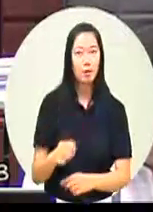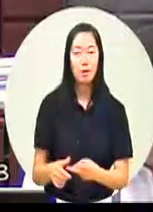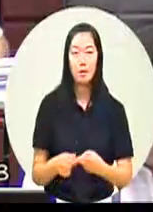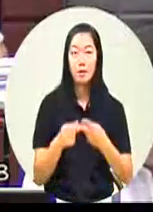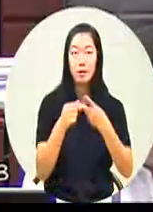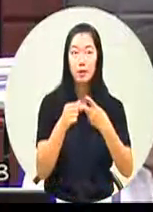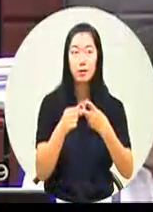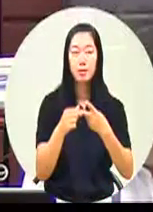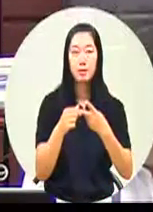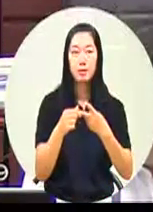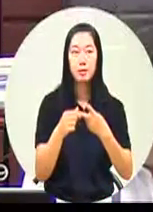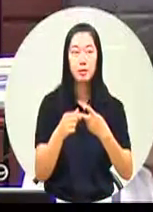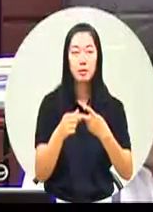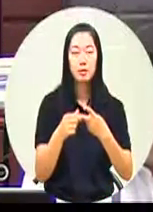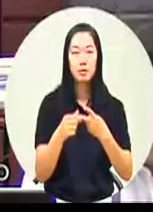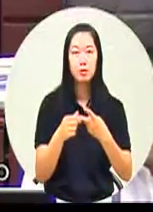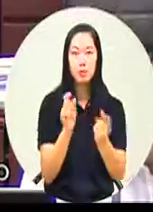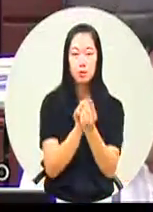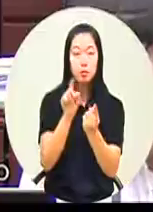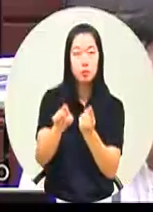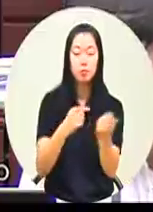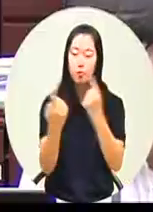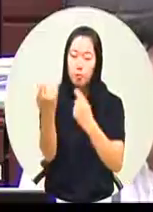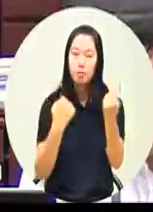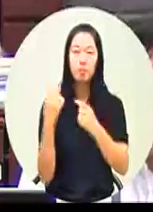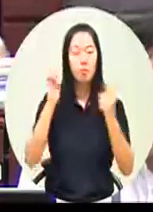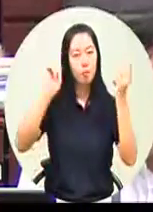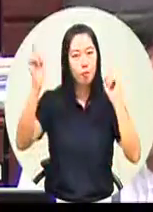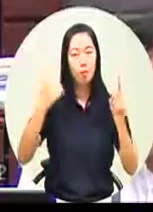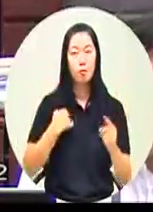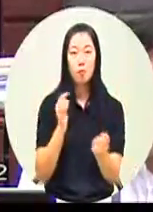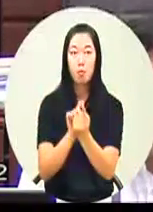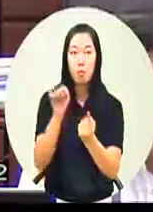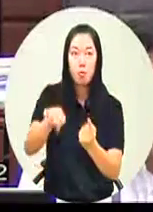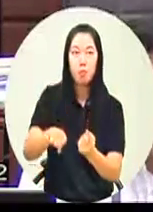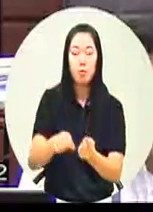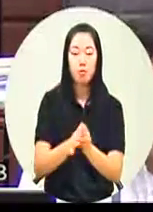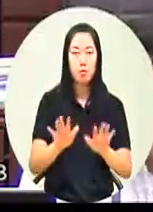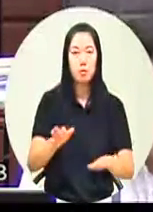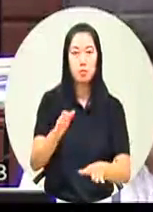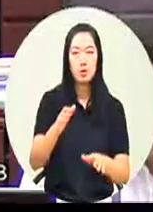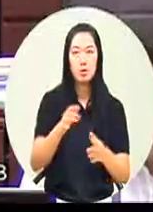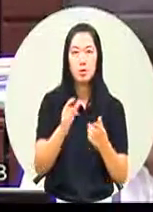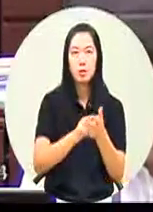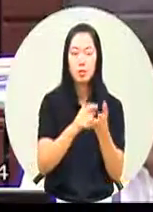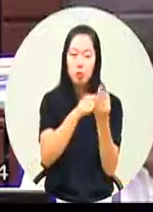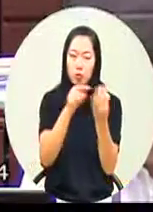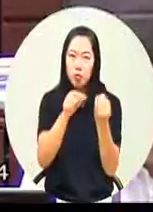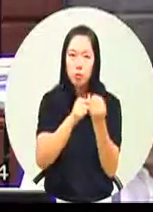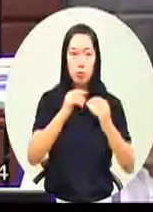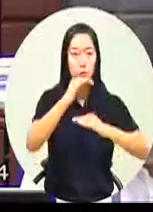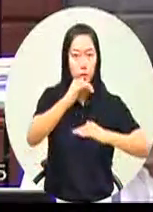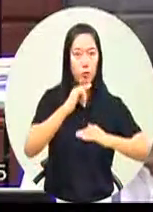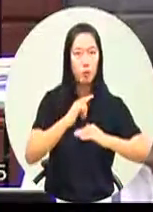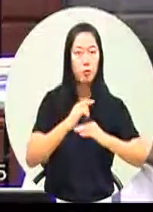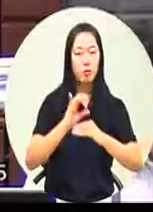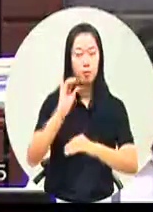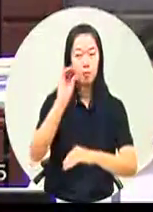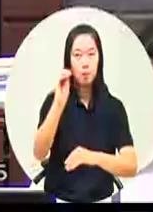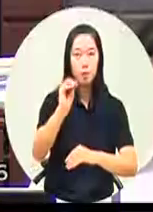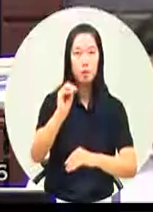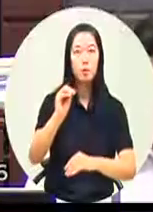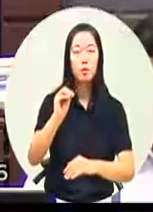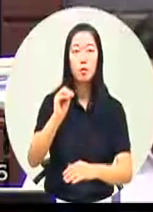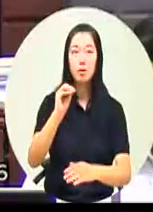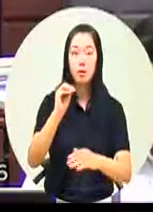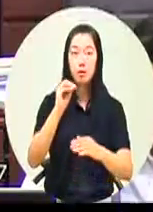分呢，对于他们的来客的部分呢，这个部分我们因为它是限量，它是限一万套，所以这个部分我们